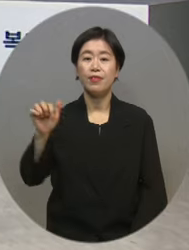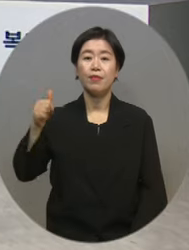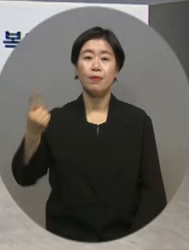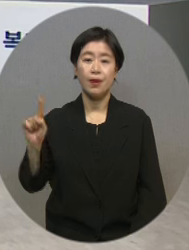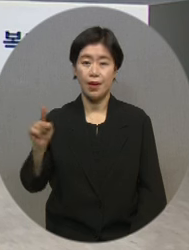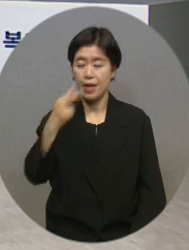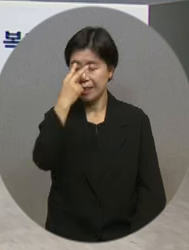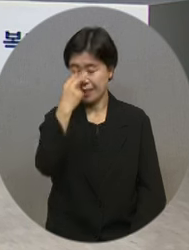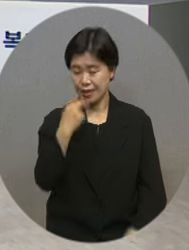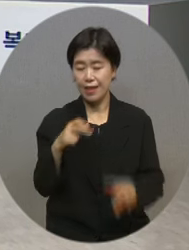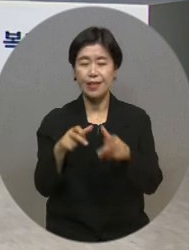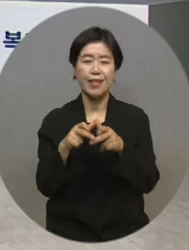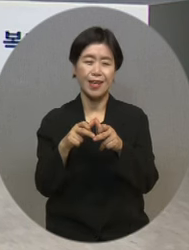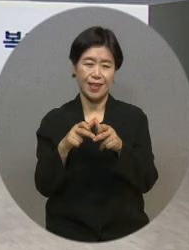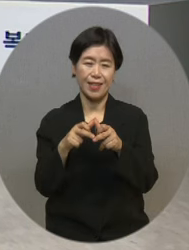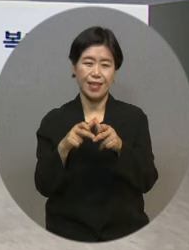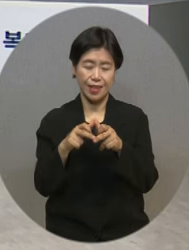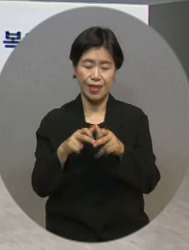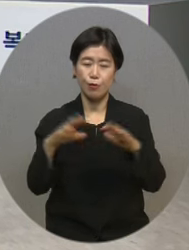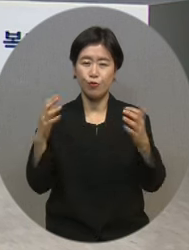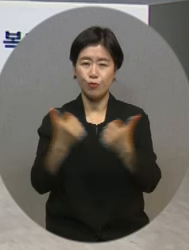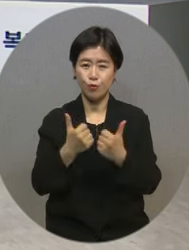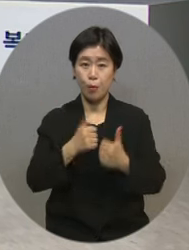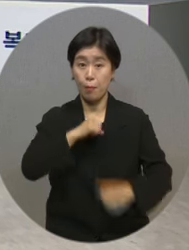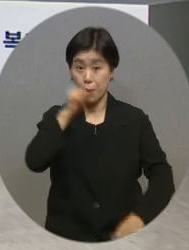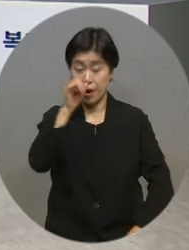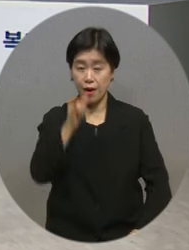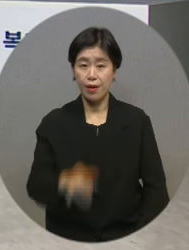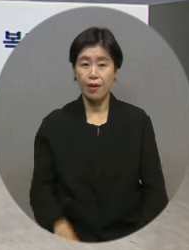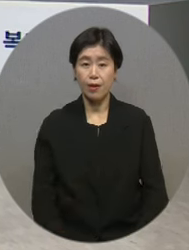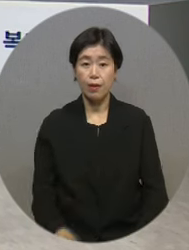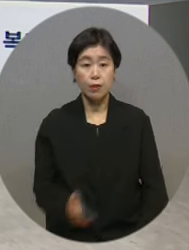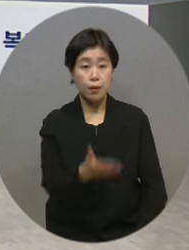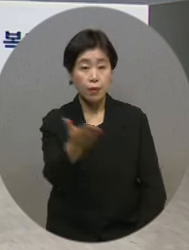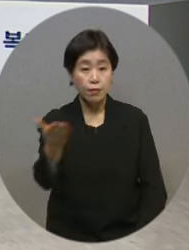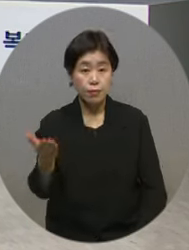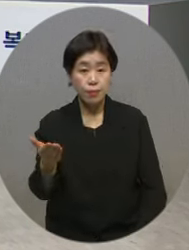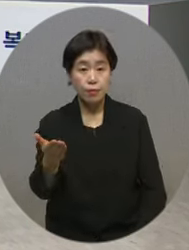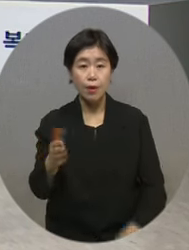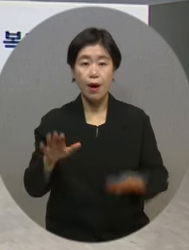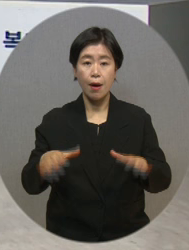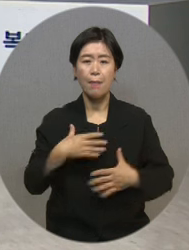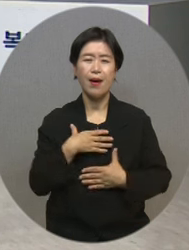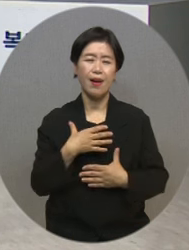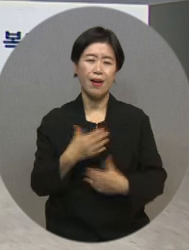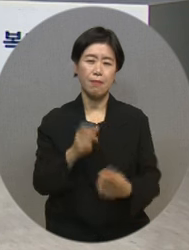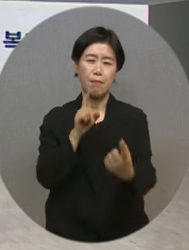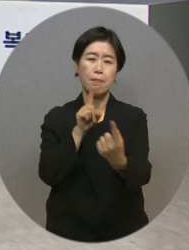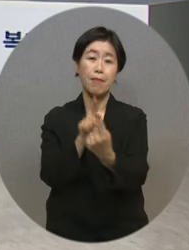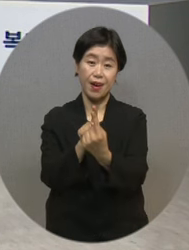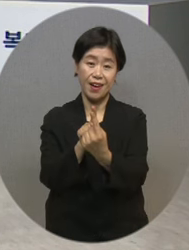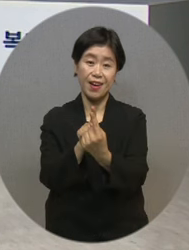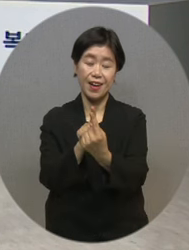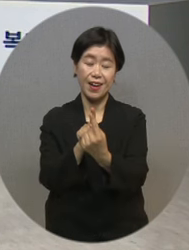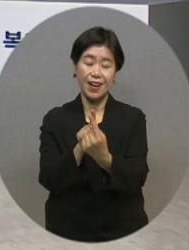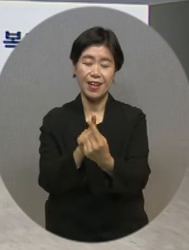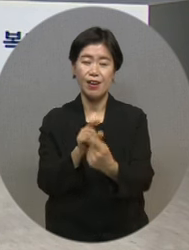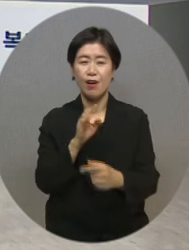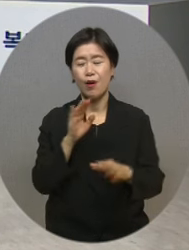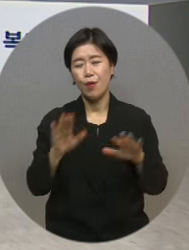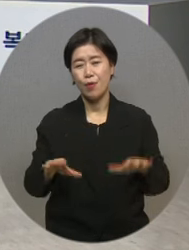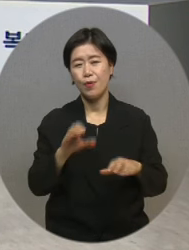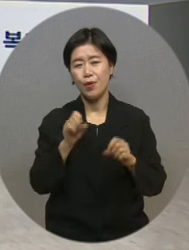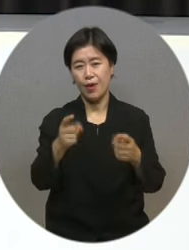서미화입니다. 복지TV 신문고 시청자 여러분들하고 이렇게 편하게 만나 뵐 수 있는 기회를